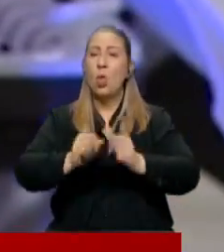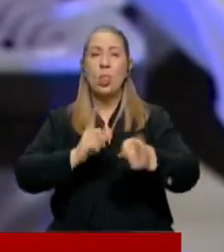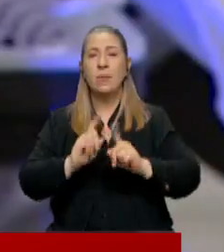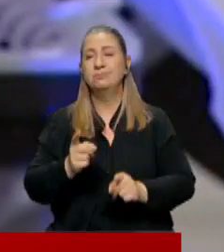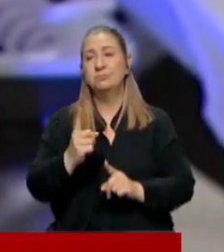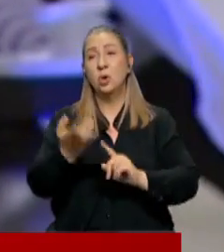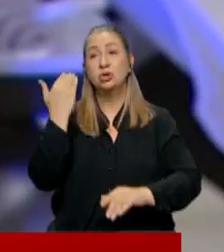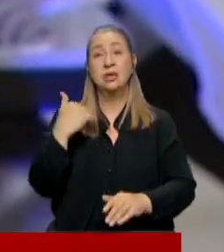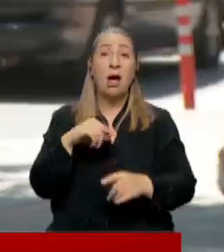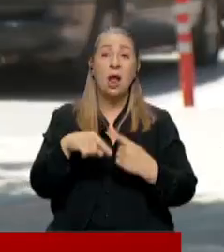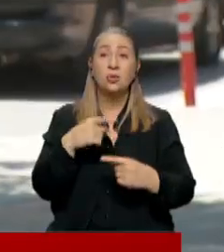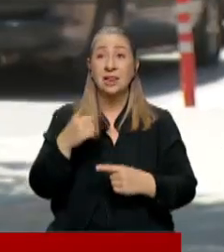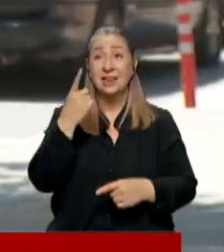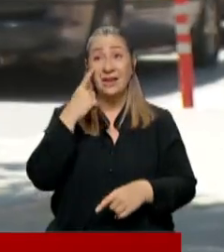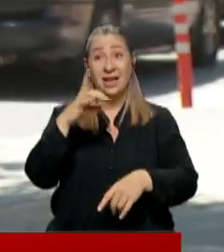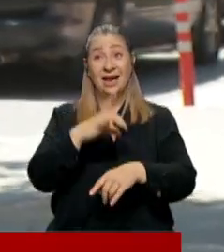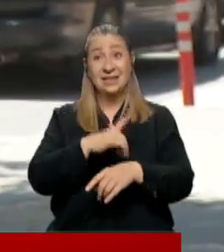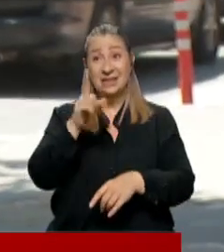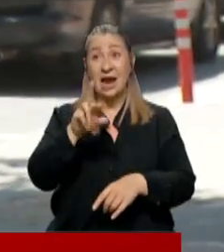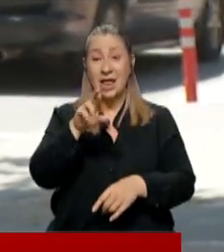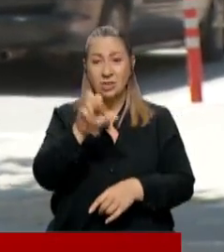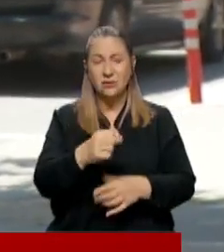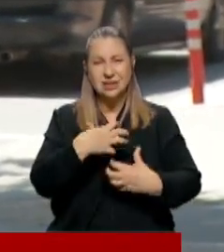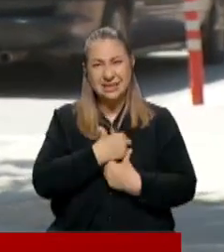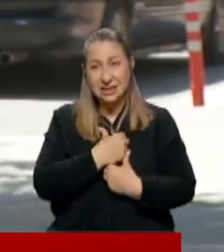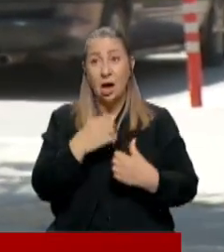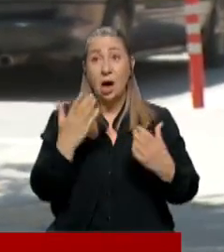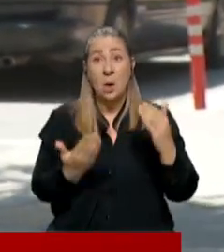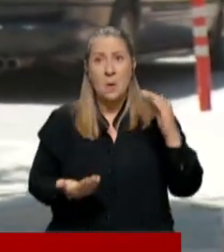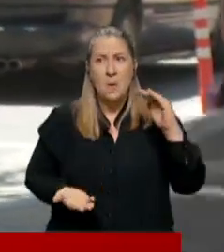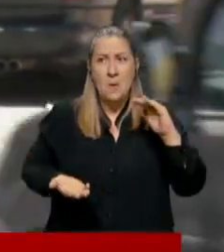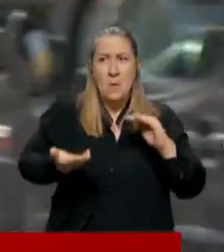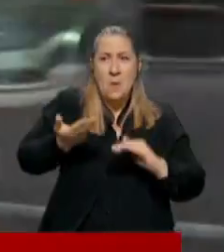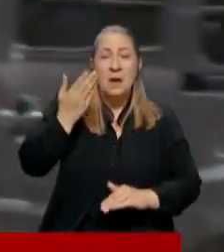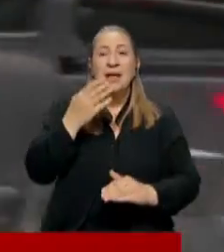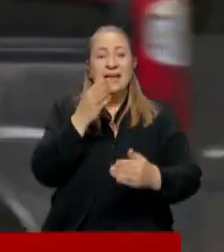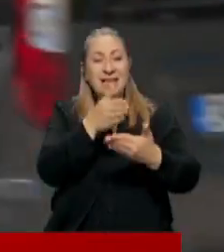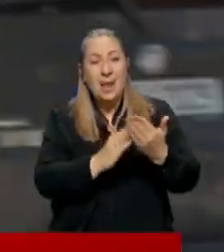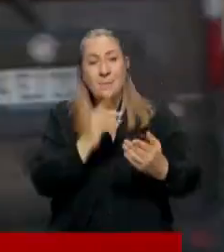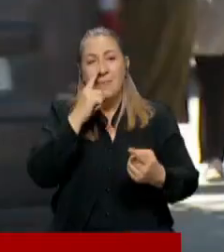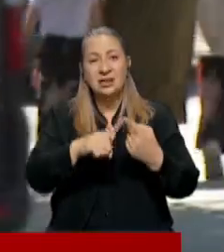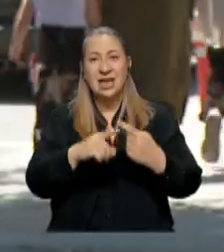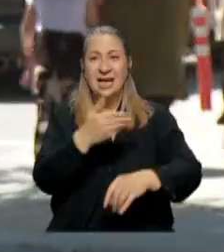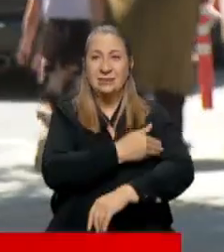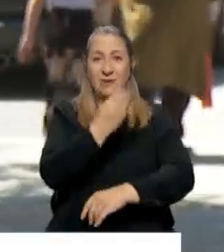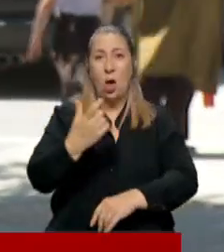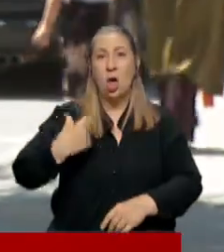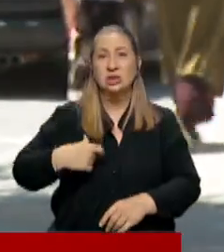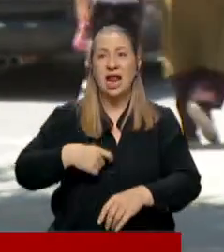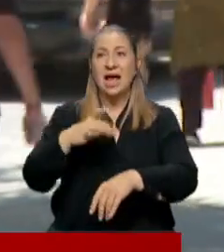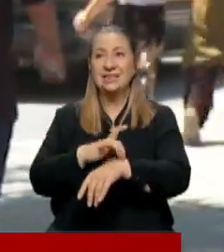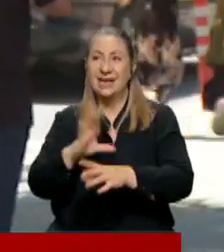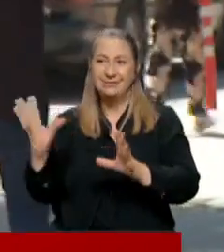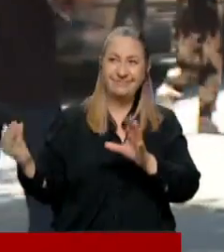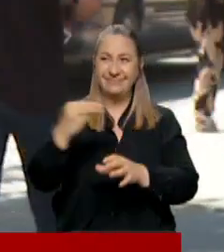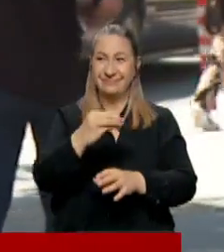bir öncekini aratıyor. Devlet hastanelerindeki randevu sıkıntısı artınca kısmi branşta hizmet veren özel hastaneler devreye